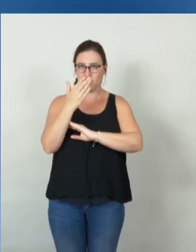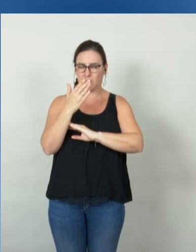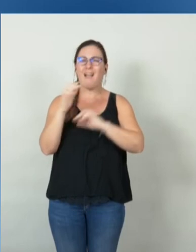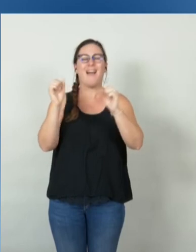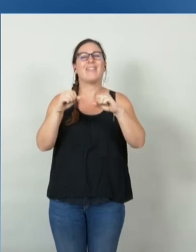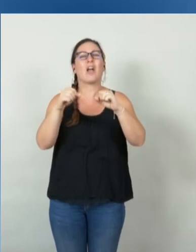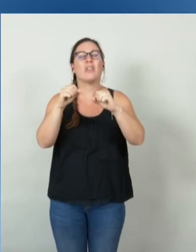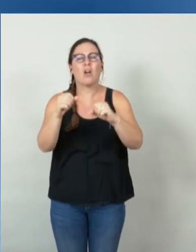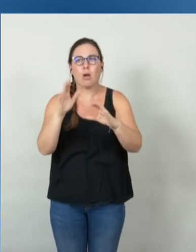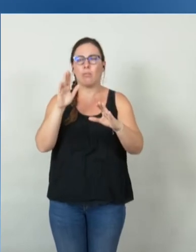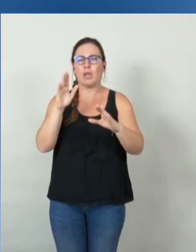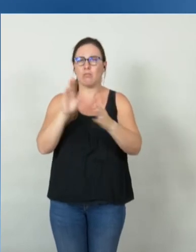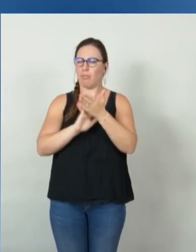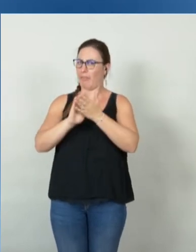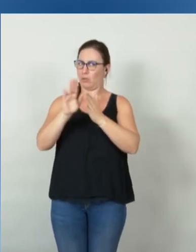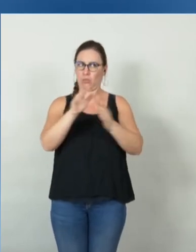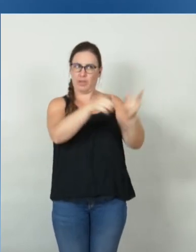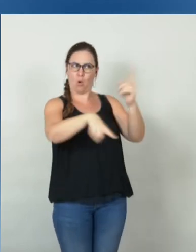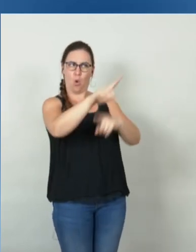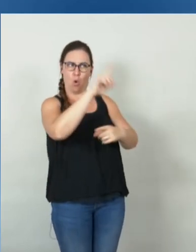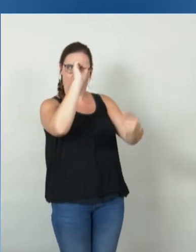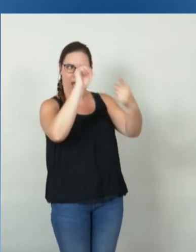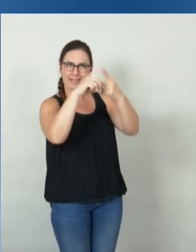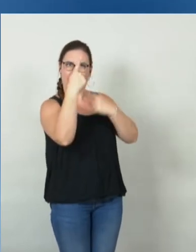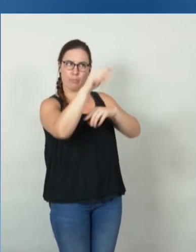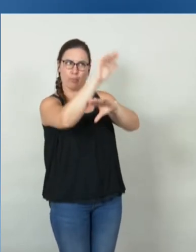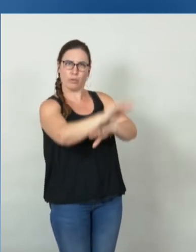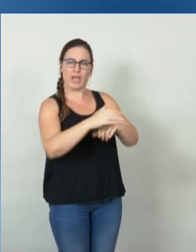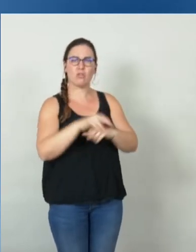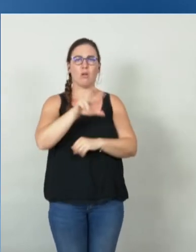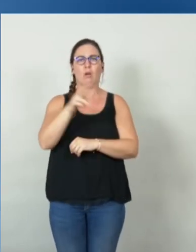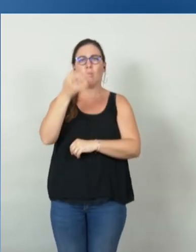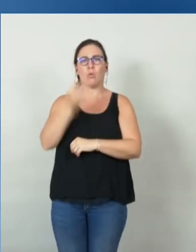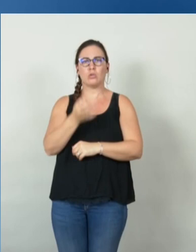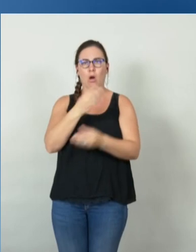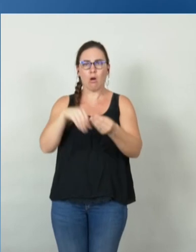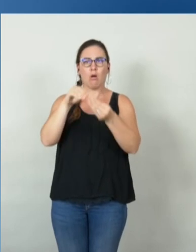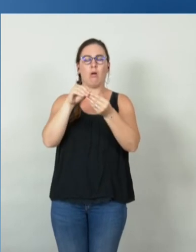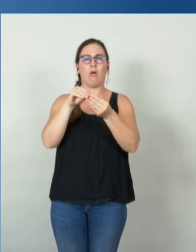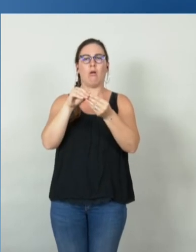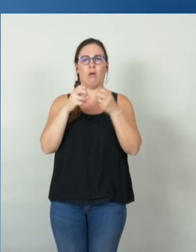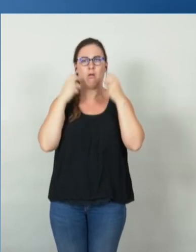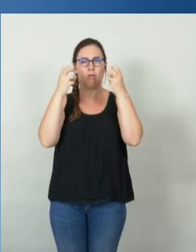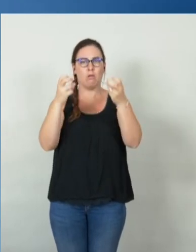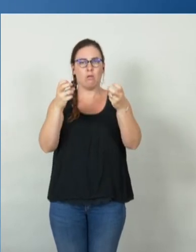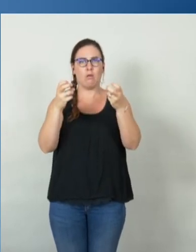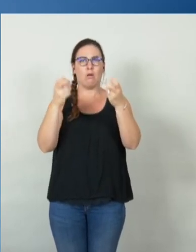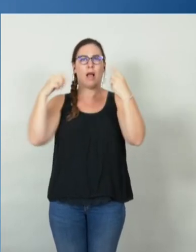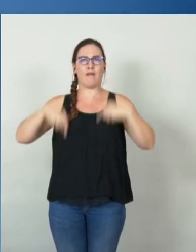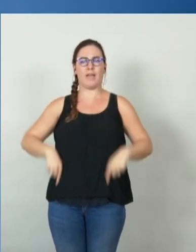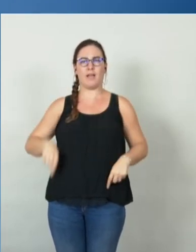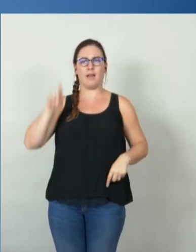on défend les intérêts des Grenoblois 33% de hausse avec la hausse de la base de de l'État